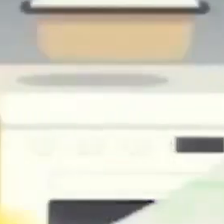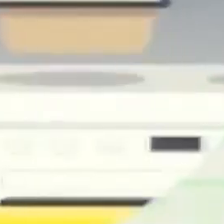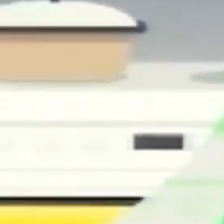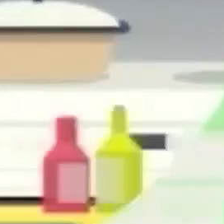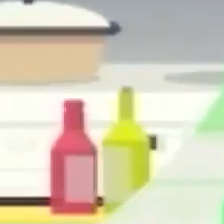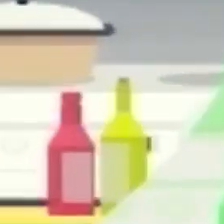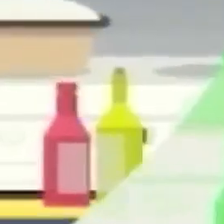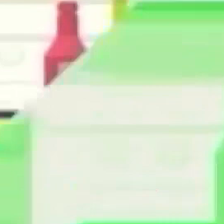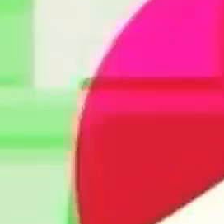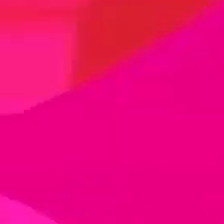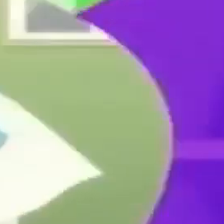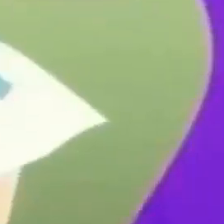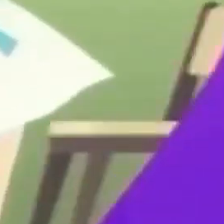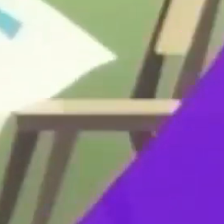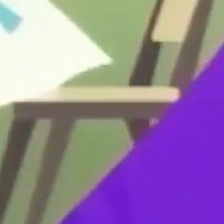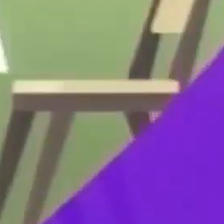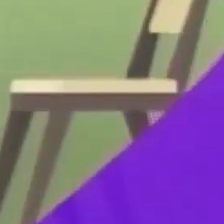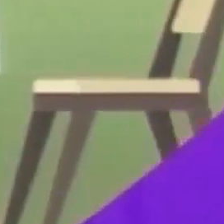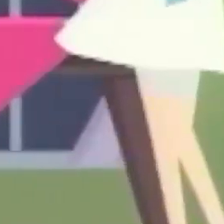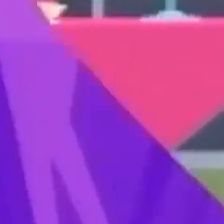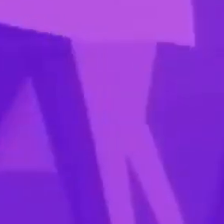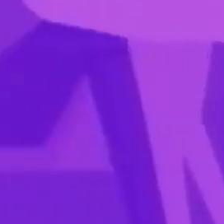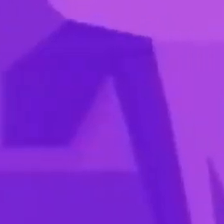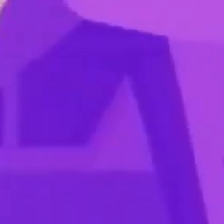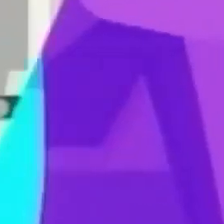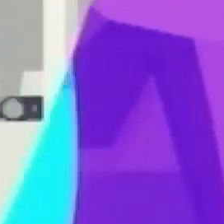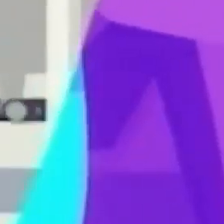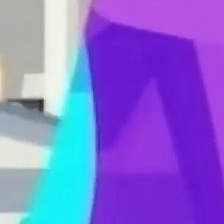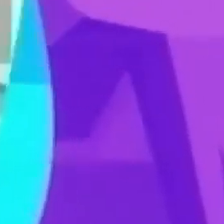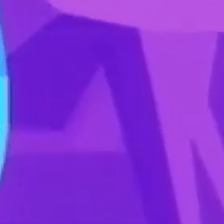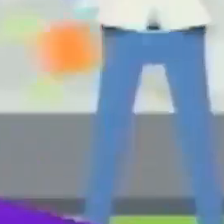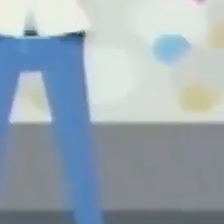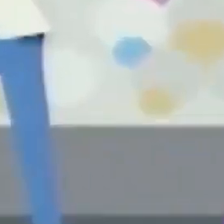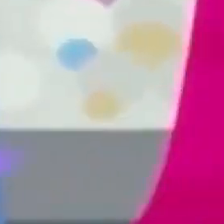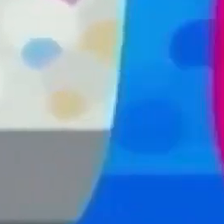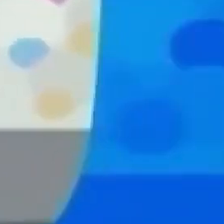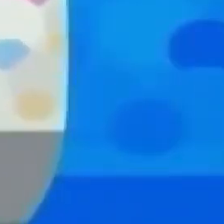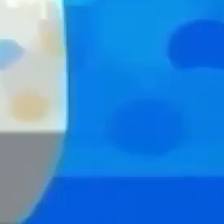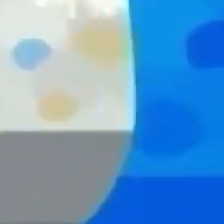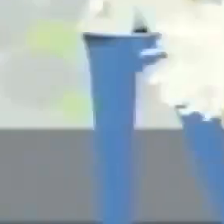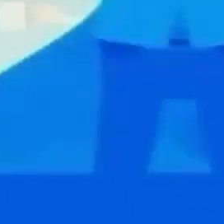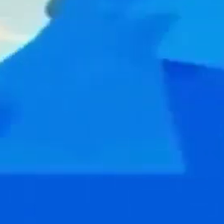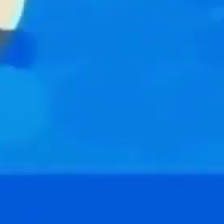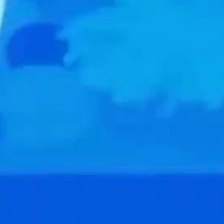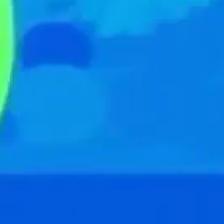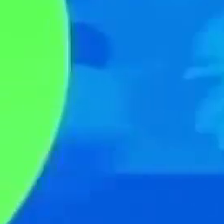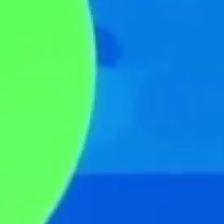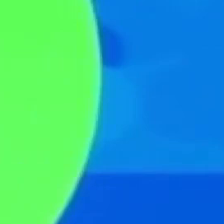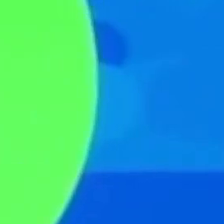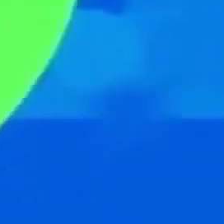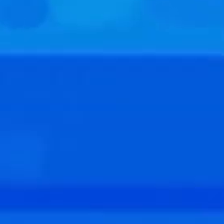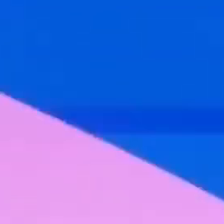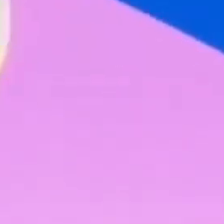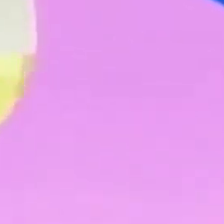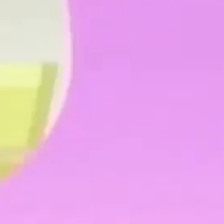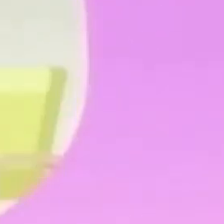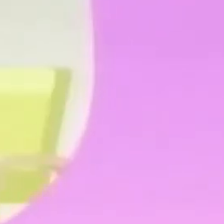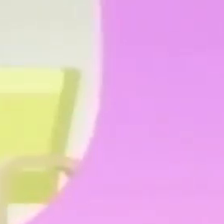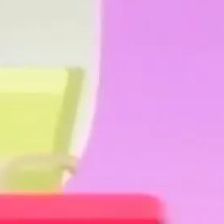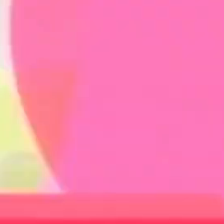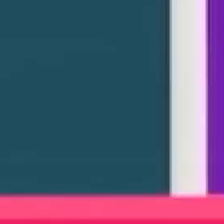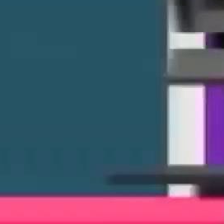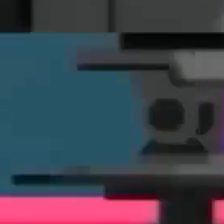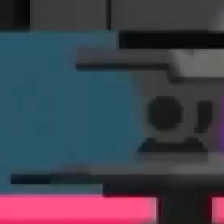هي ومين هي ومين لو وقت اللي بتستني هي ومين هي ومين ما